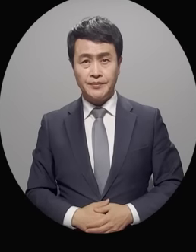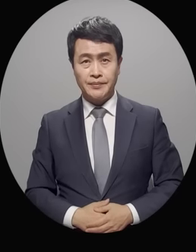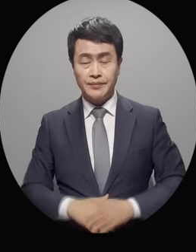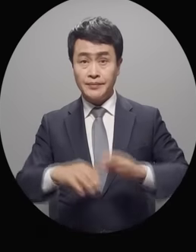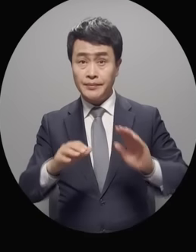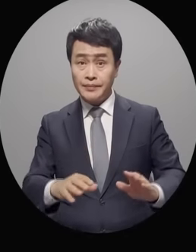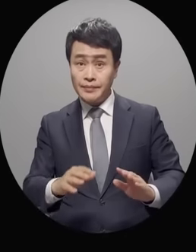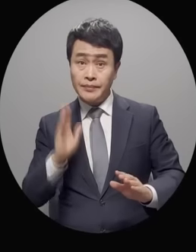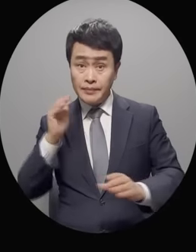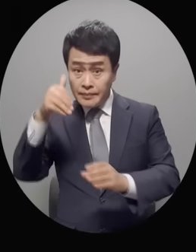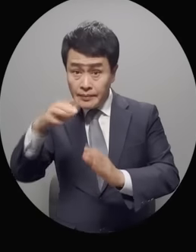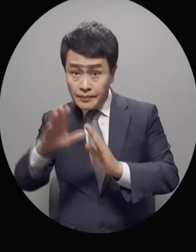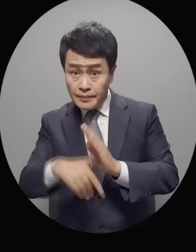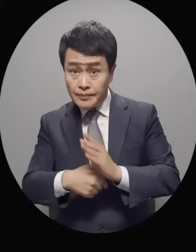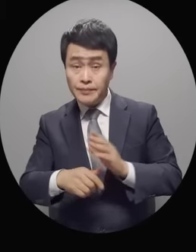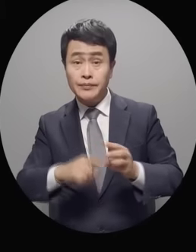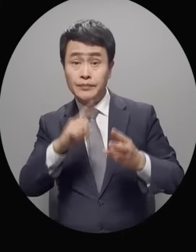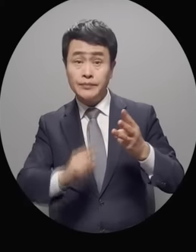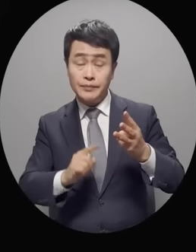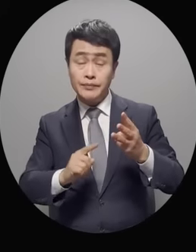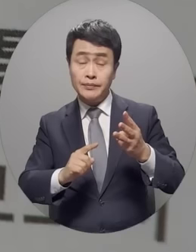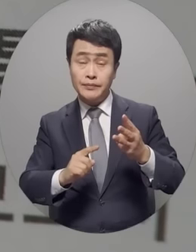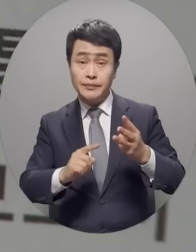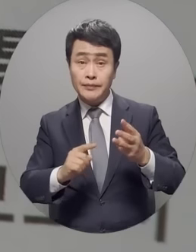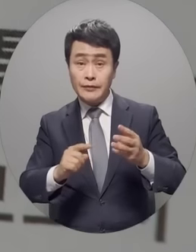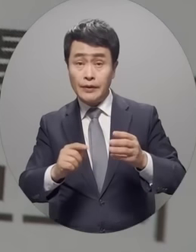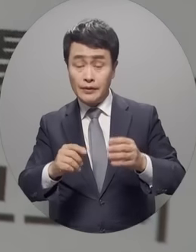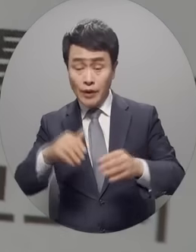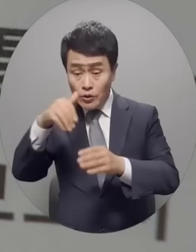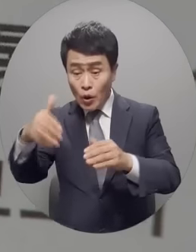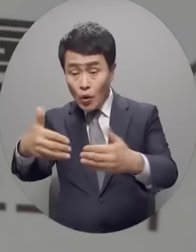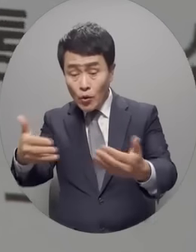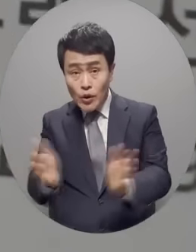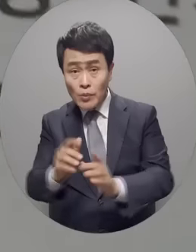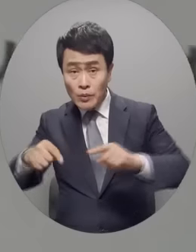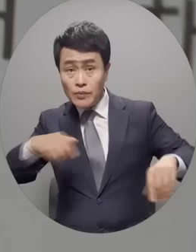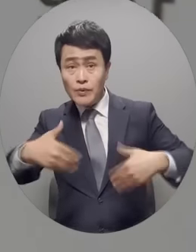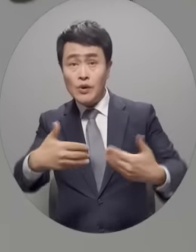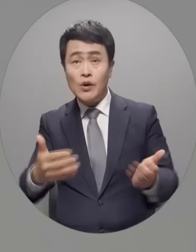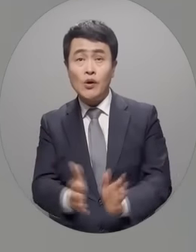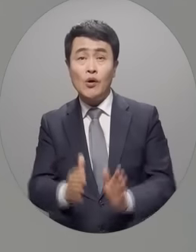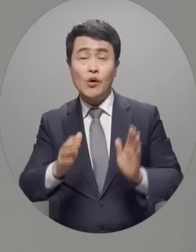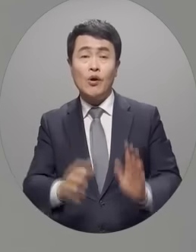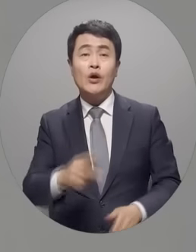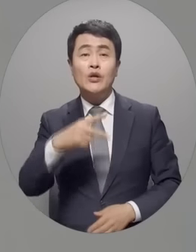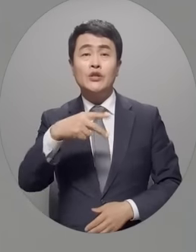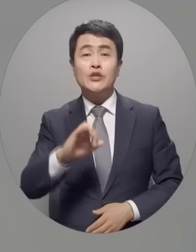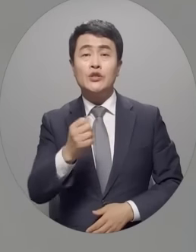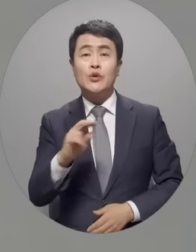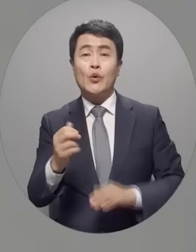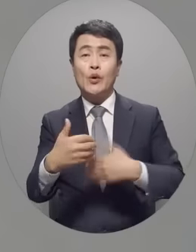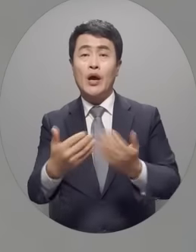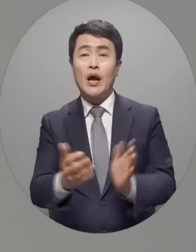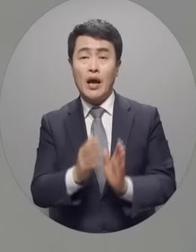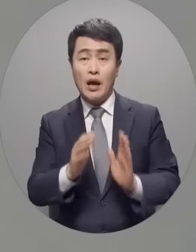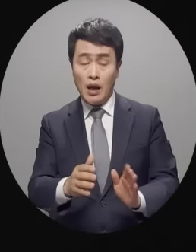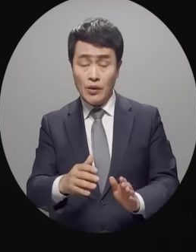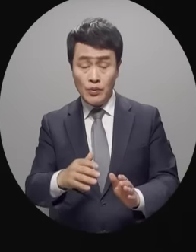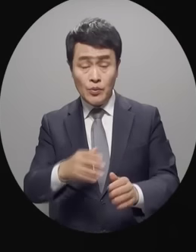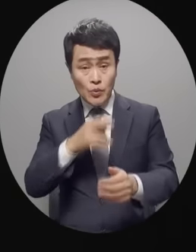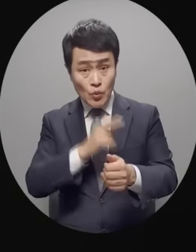대선 당시 윤석열 캠프 정책총괄 지원실장인 신용한 전 서원대 석좌 교수가 공개한 면밀조사 결과